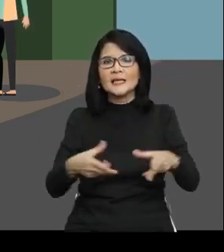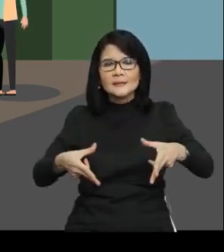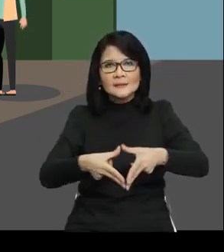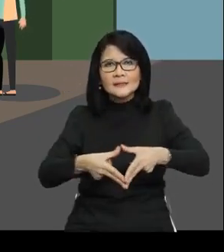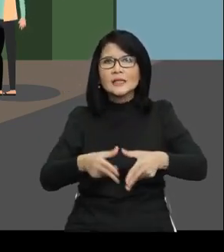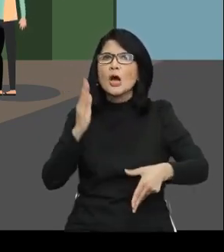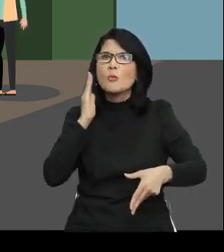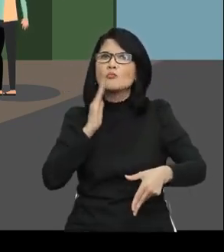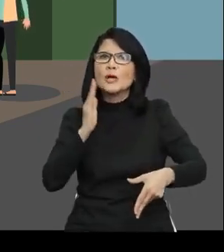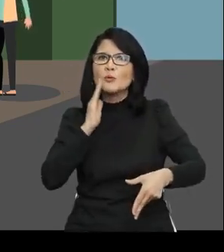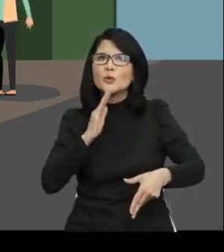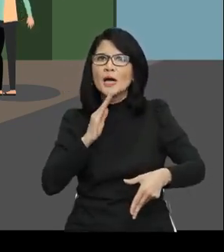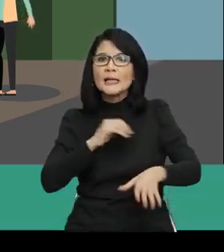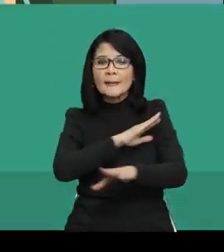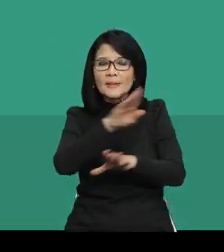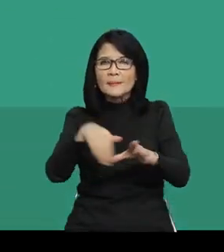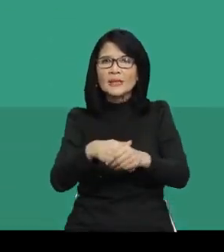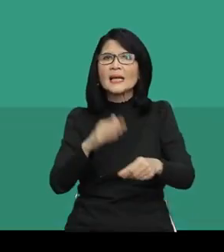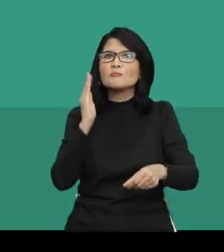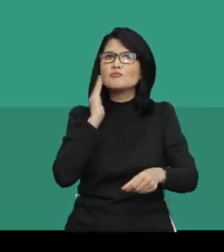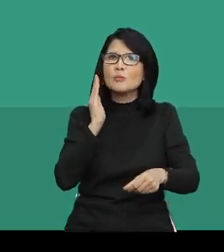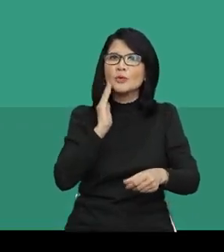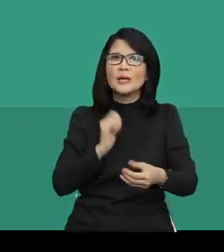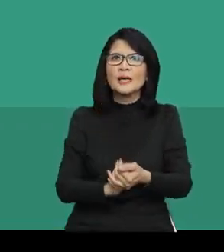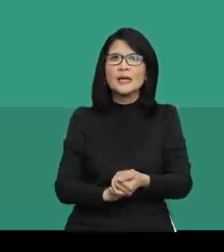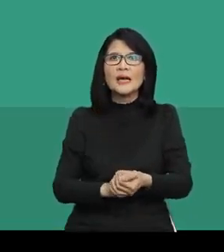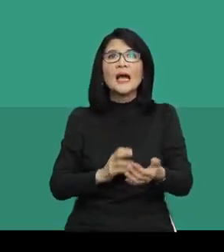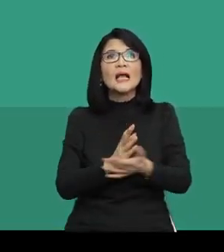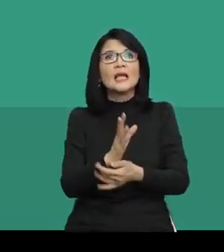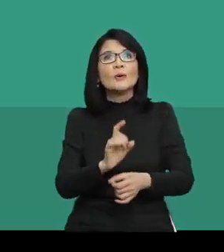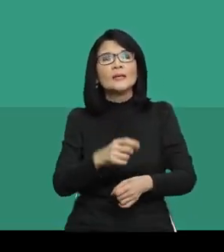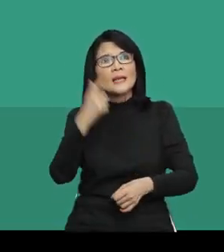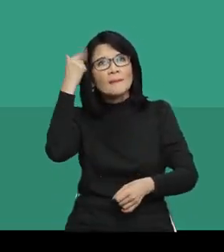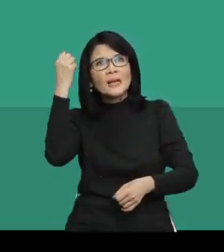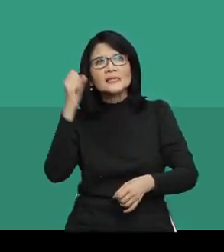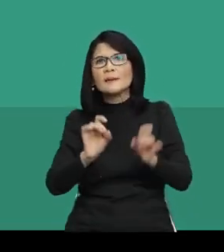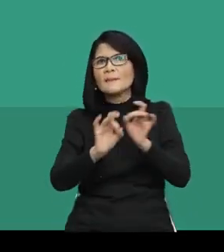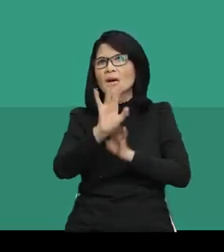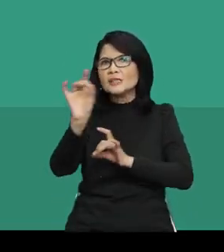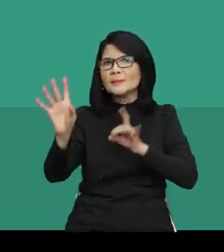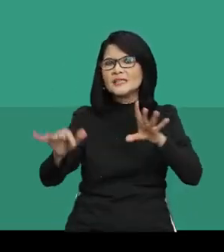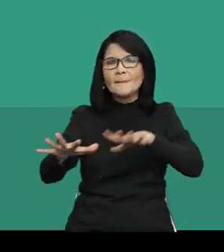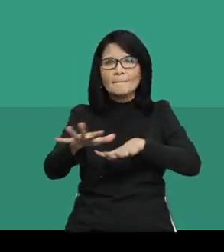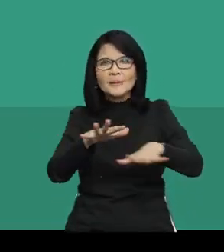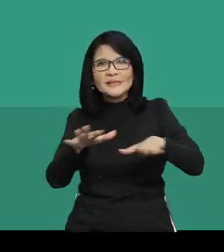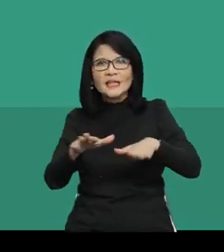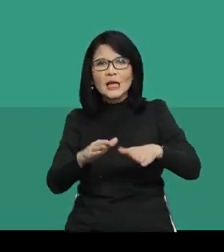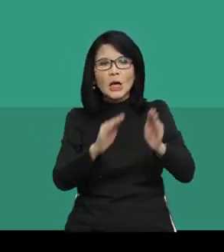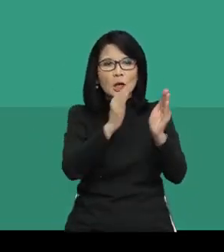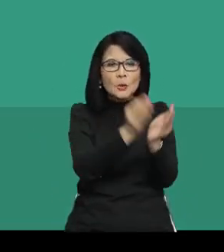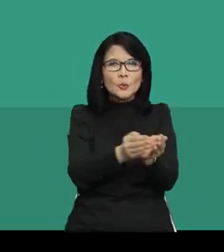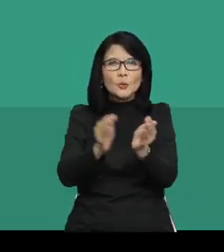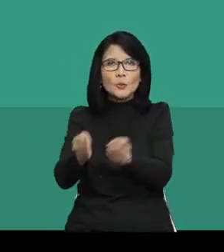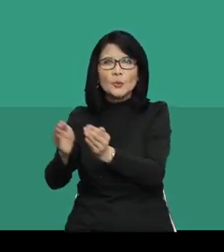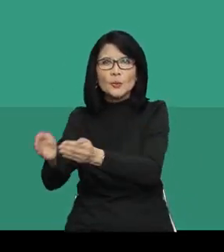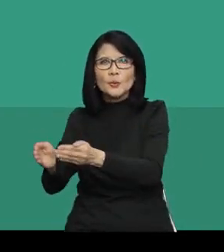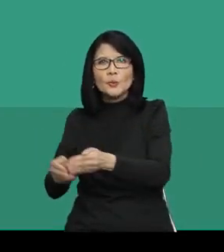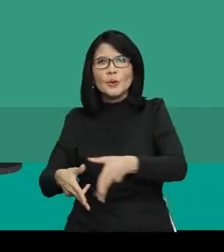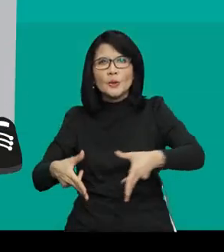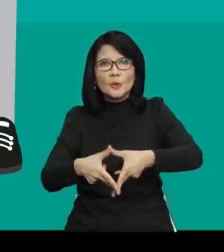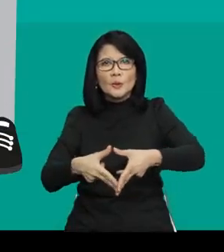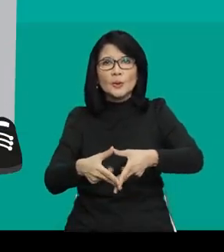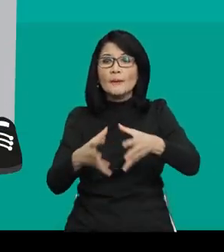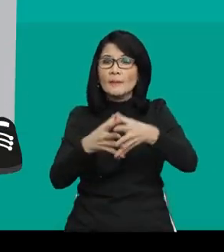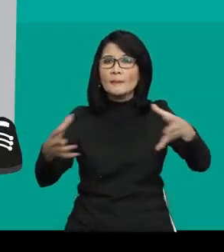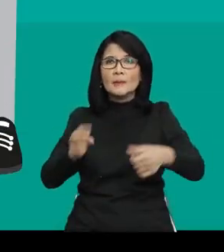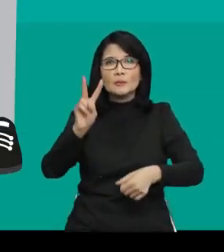serta pelibatan dan pemberdayaan remaja. Melalui pembelajaran dari berbagai respon kebencanaan, subkluster kesehatan reproduksi